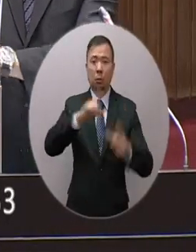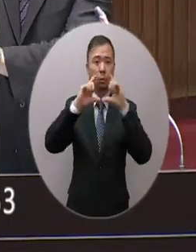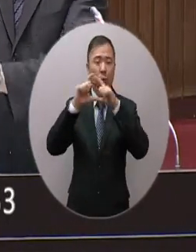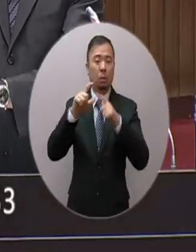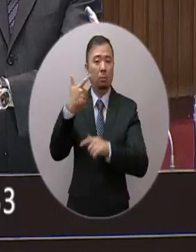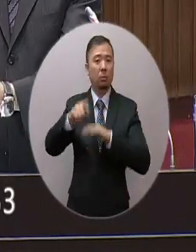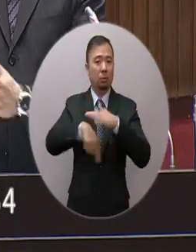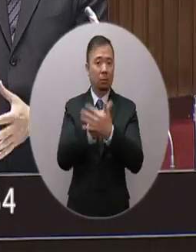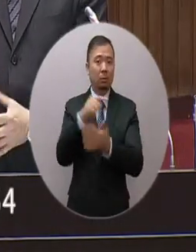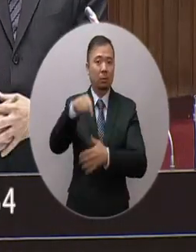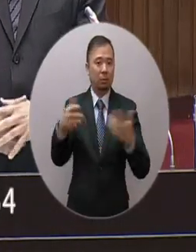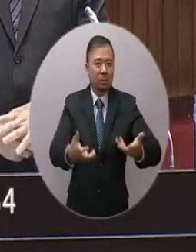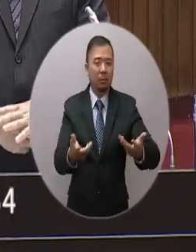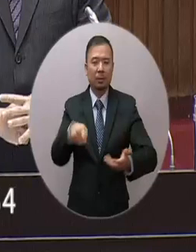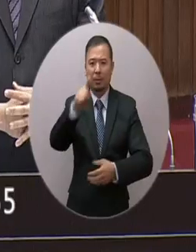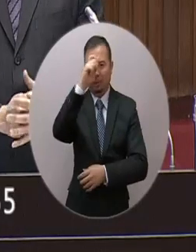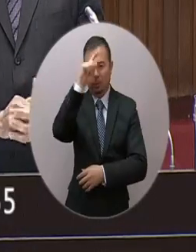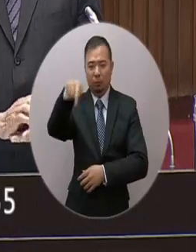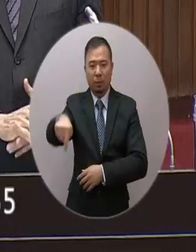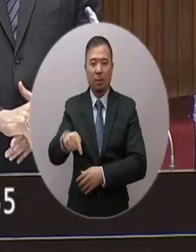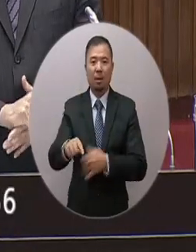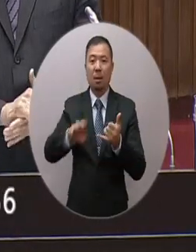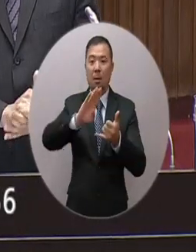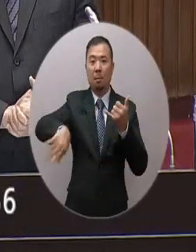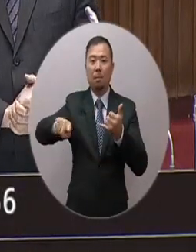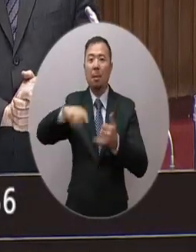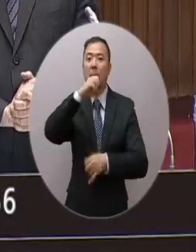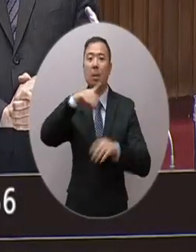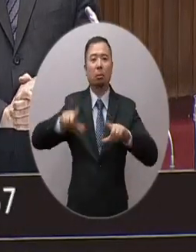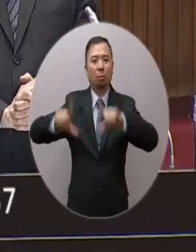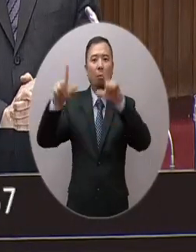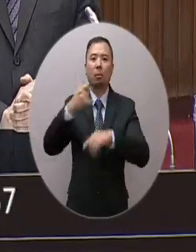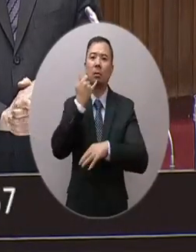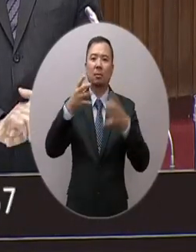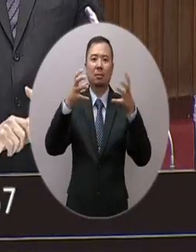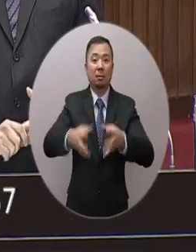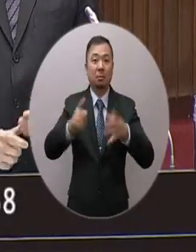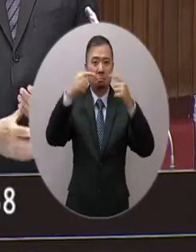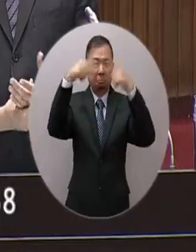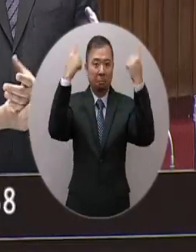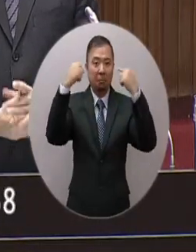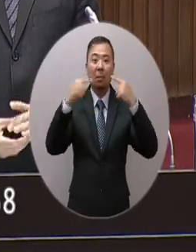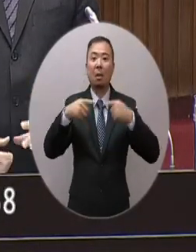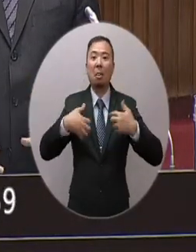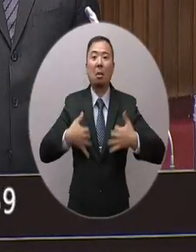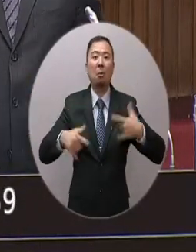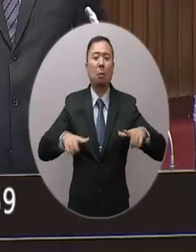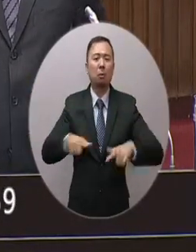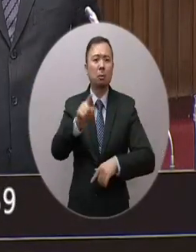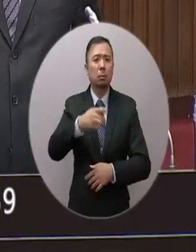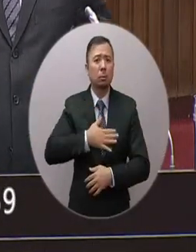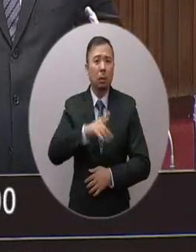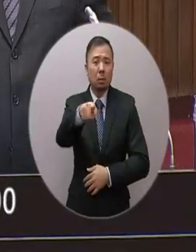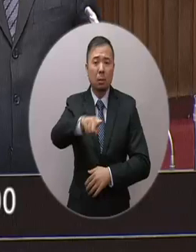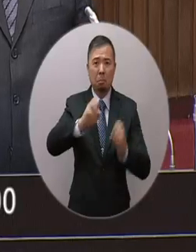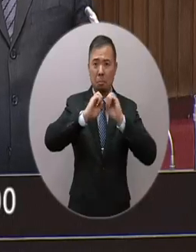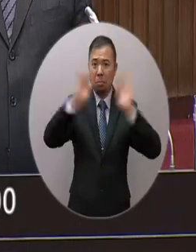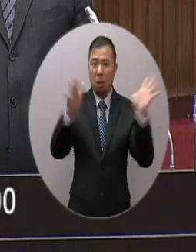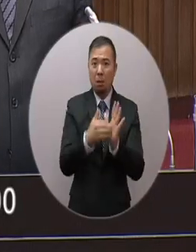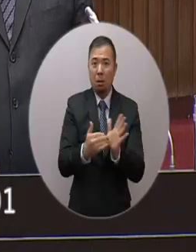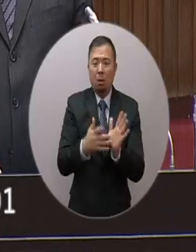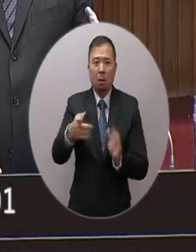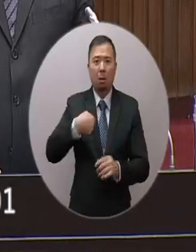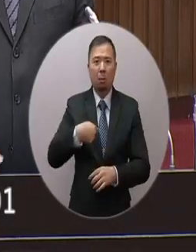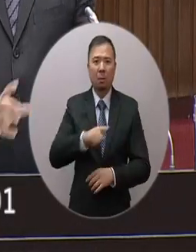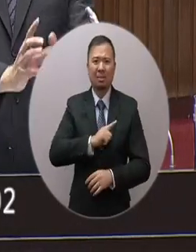能够来争取一个迪士尼乐园来到我们屏东嘛？对不对？ 是 是。你刚才你这句话讲出来了后，我们接了多